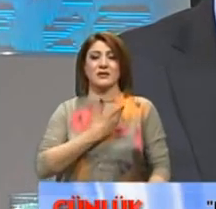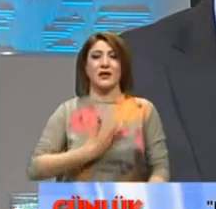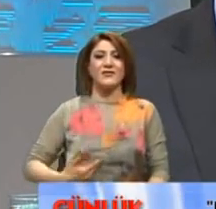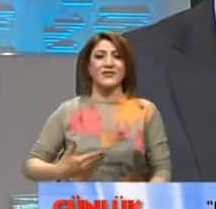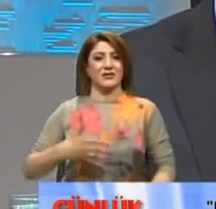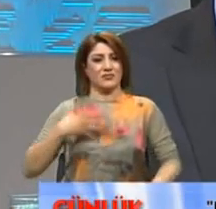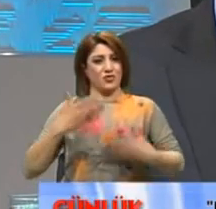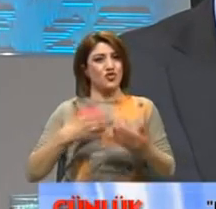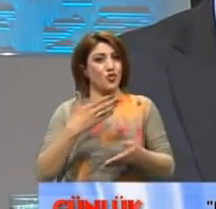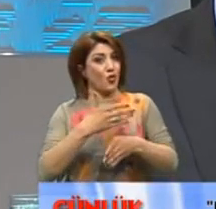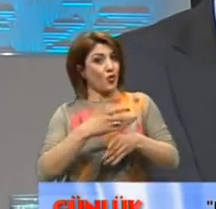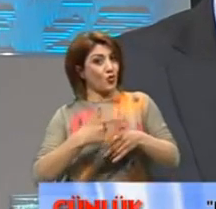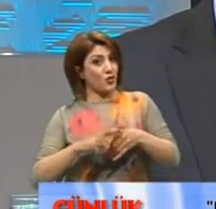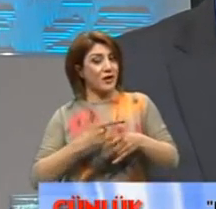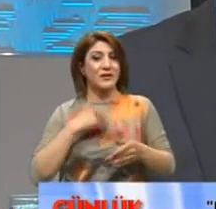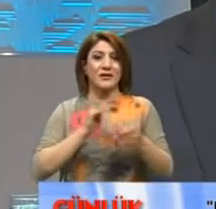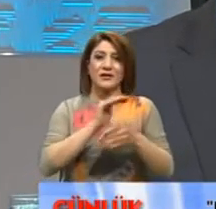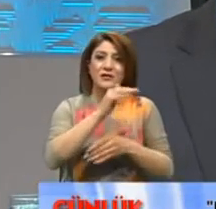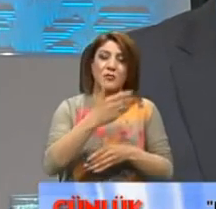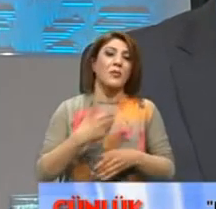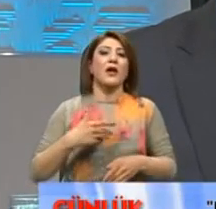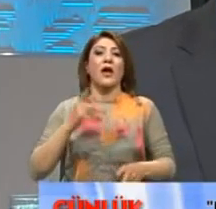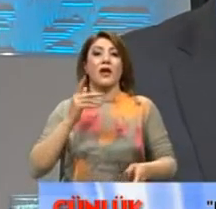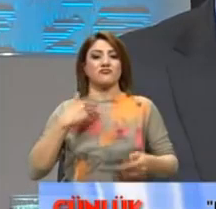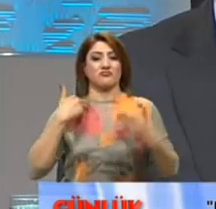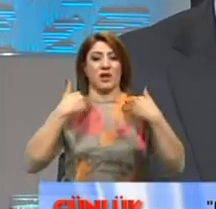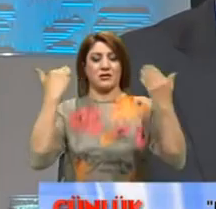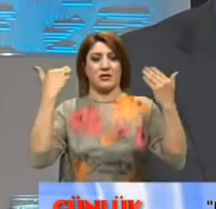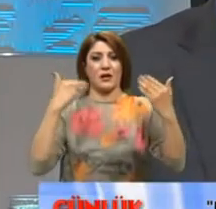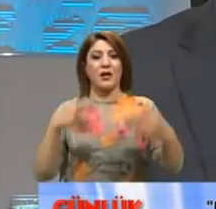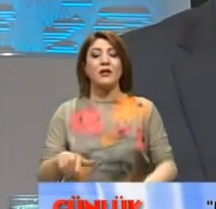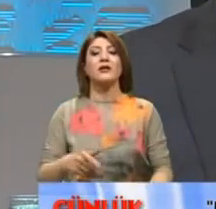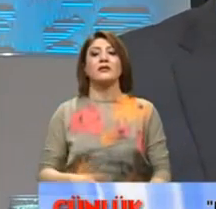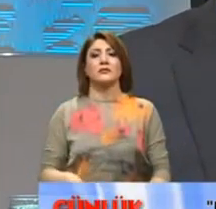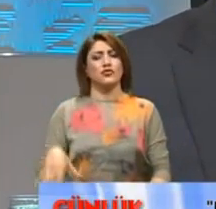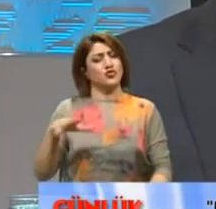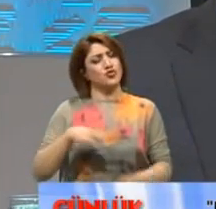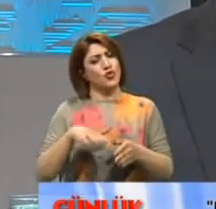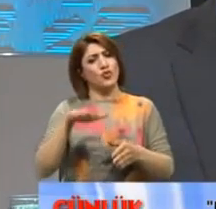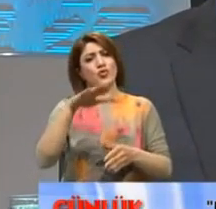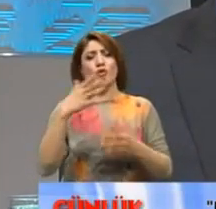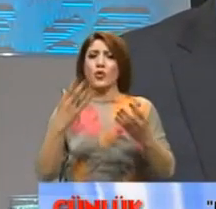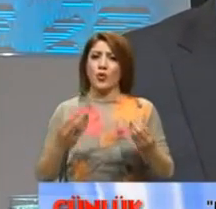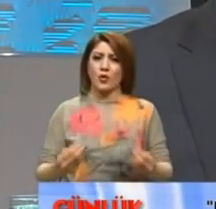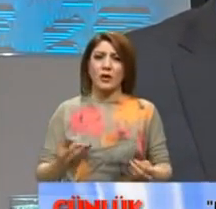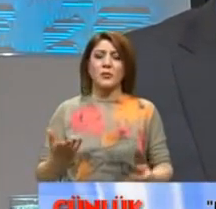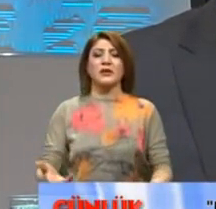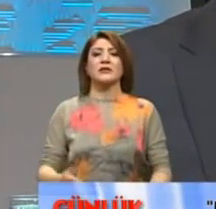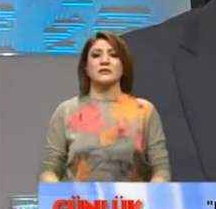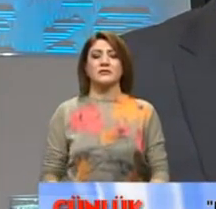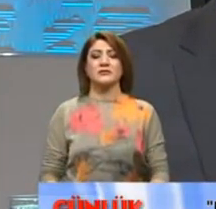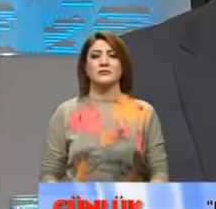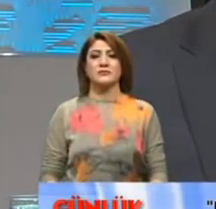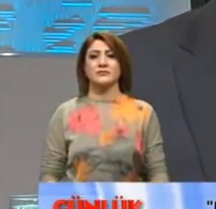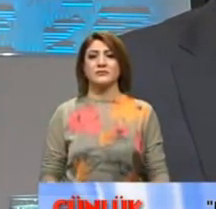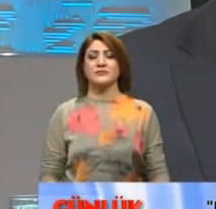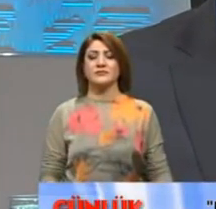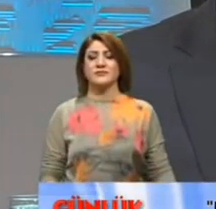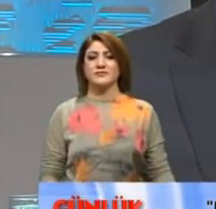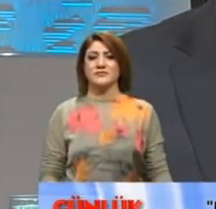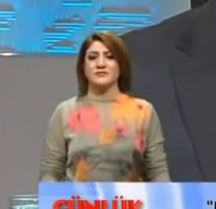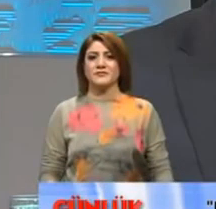hoşgörü, ortak yaşamak, adalet, hakkaniyet. Yani bunları çoğaltabilirsiniz. Milli manevi değerlerinize bağlılık